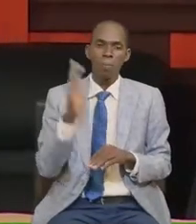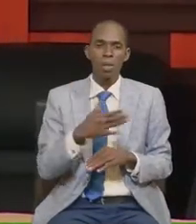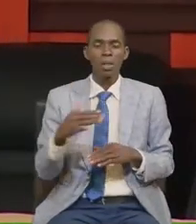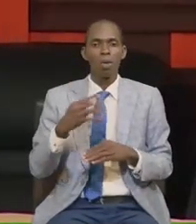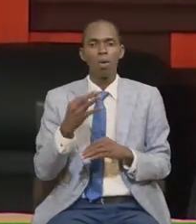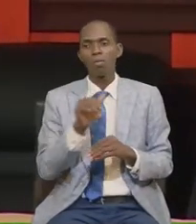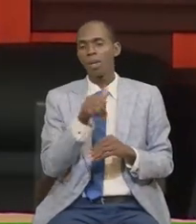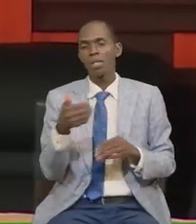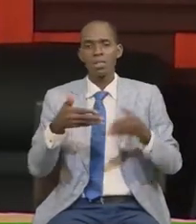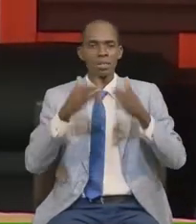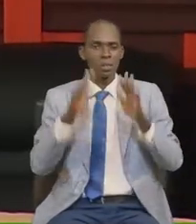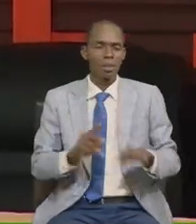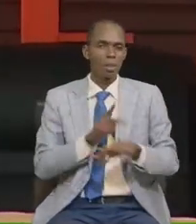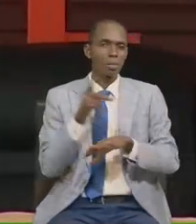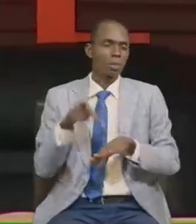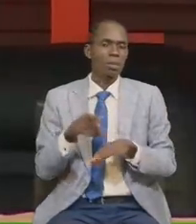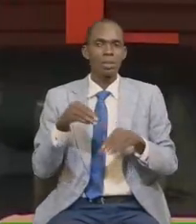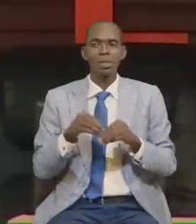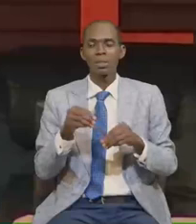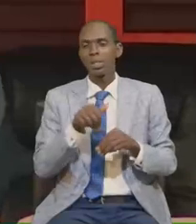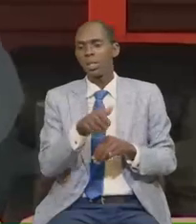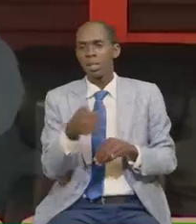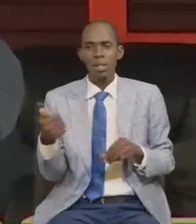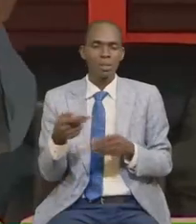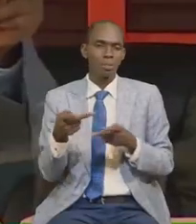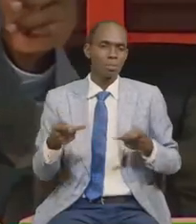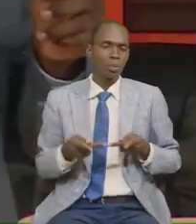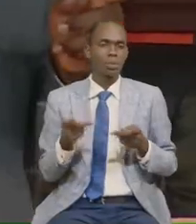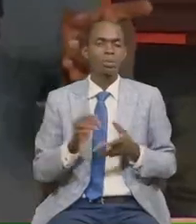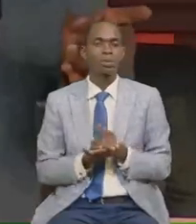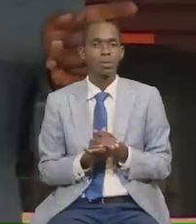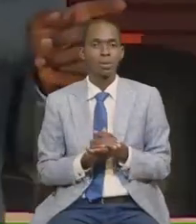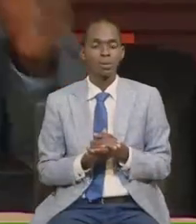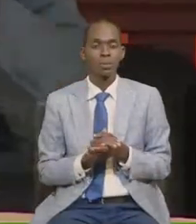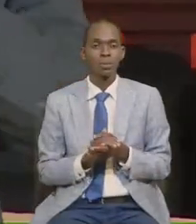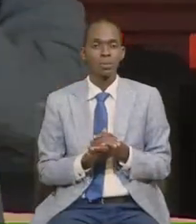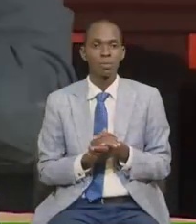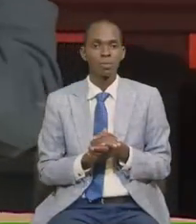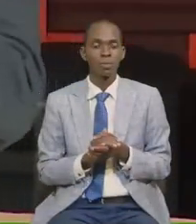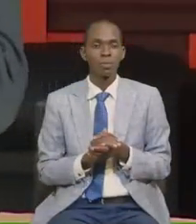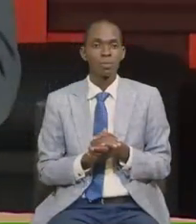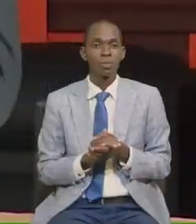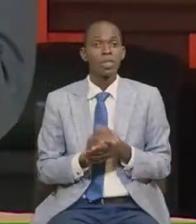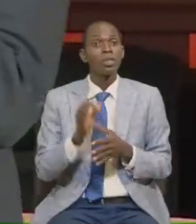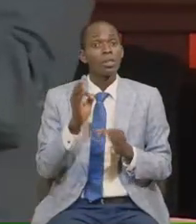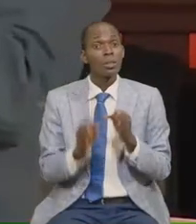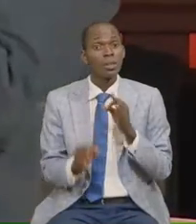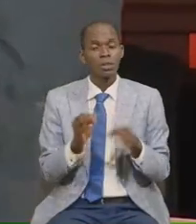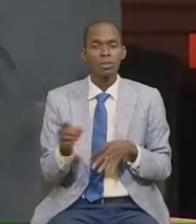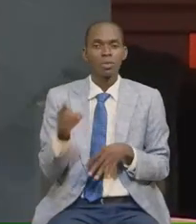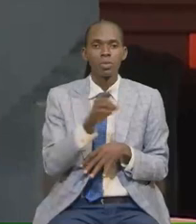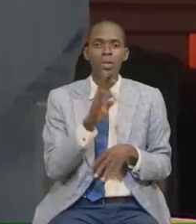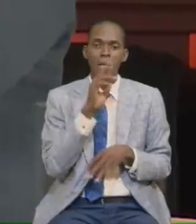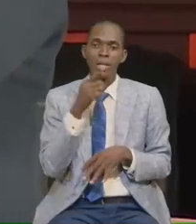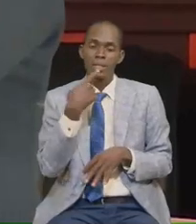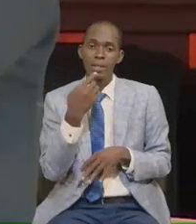leader dans aucune section de la société. C'est là où le travail commence, l'œuvre commence. Si tu médis des gens de